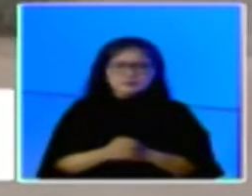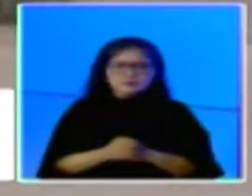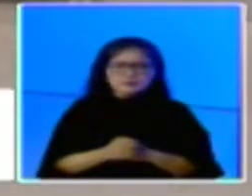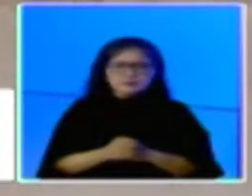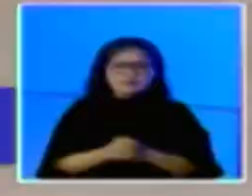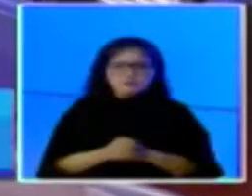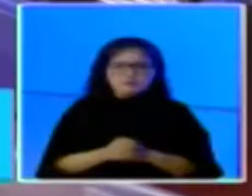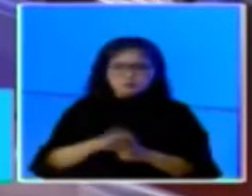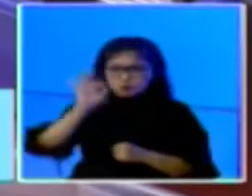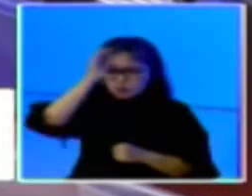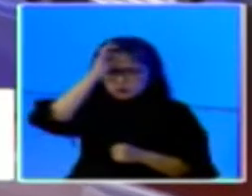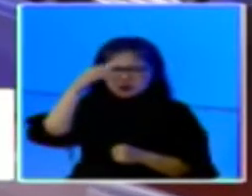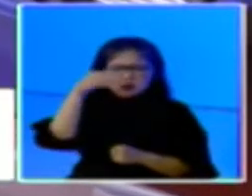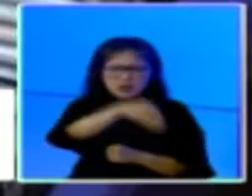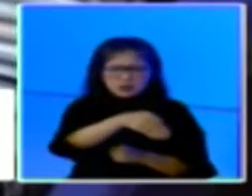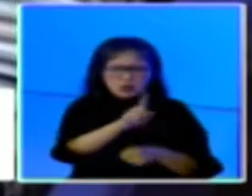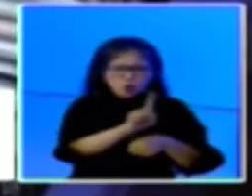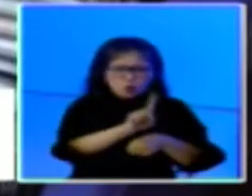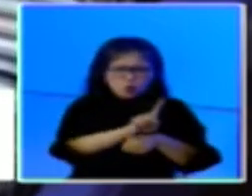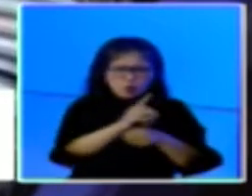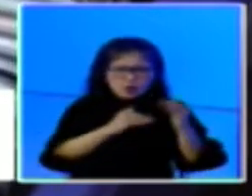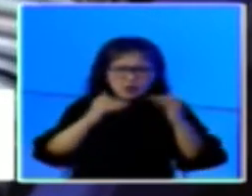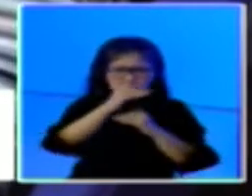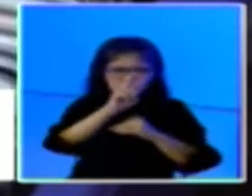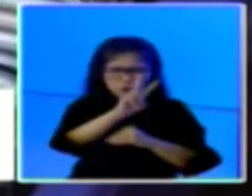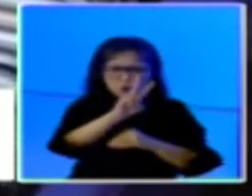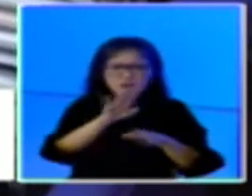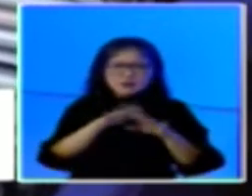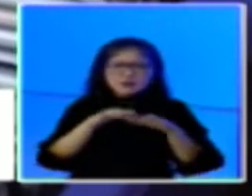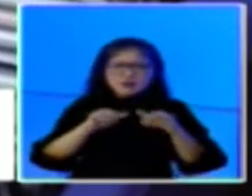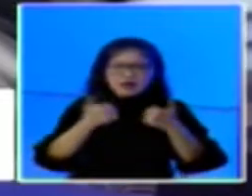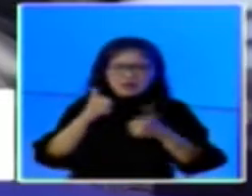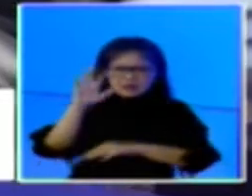Polisi menggerebek sebuah ruko berlantai dua di kawasan Panongan, Tangerang, Banten.